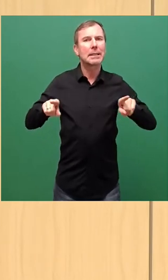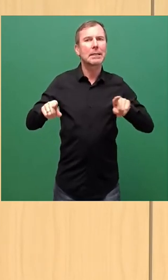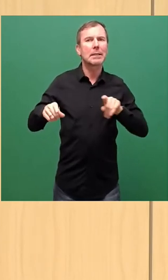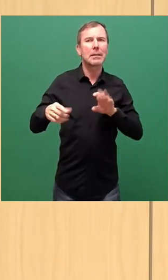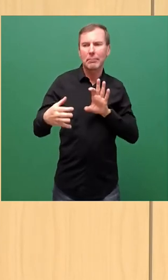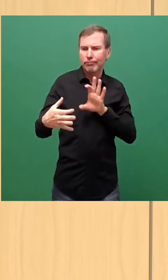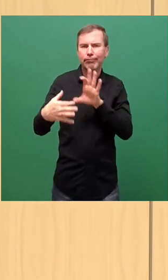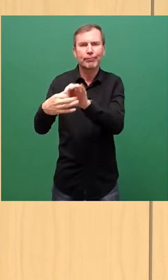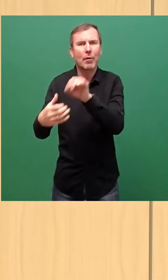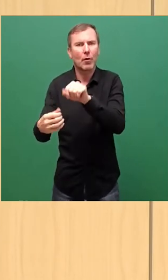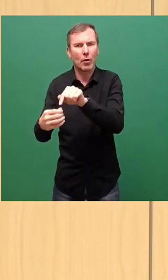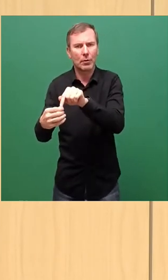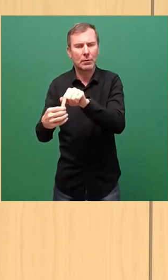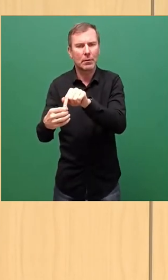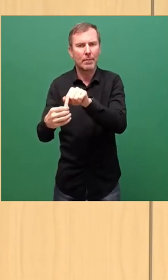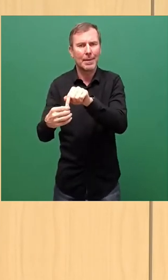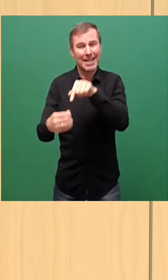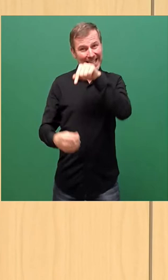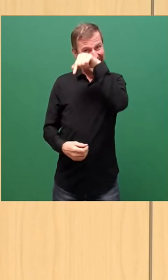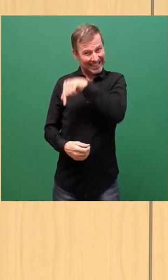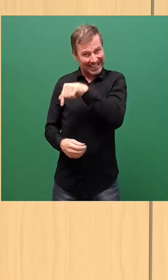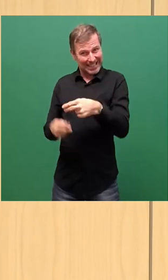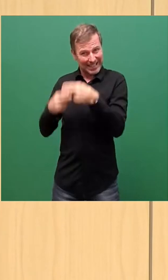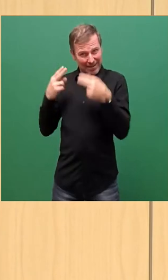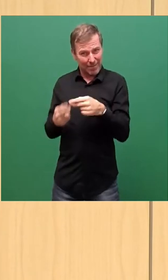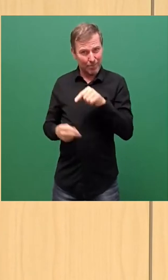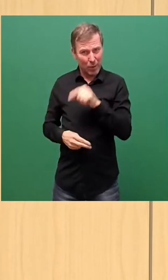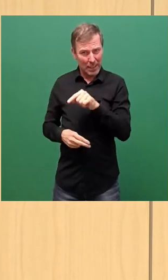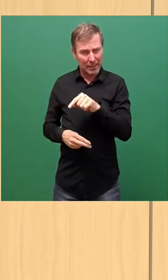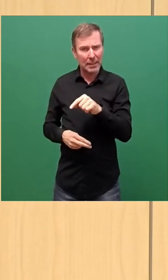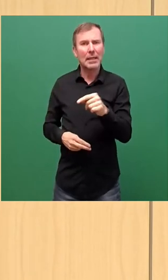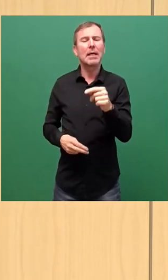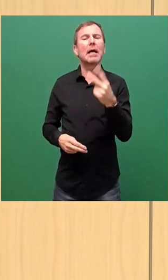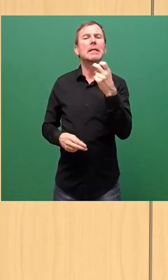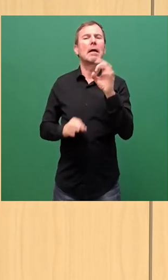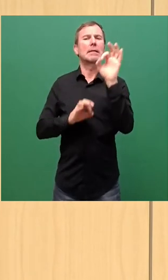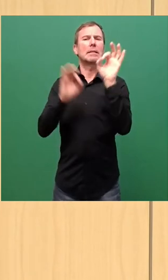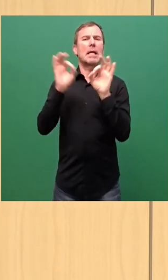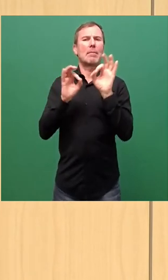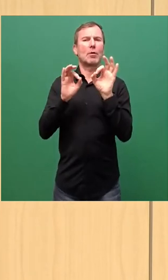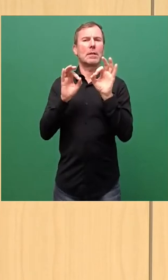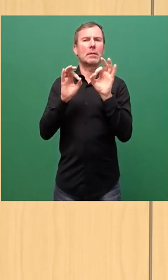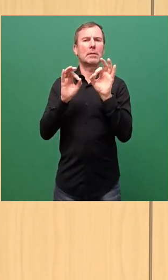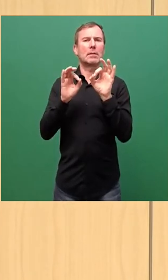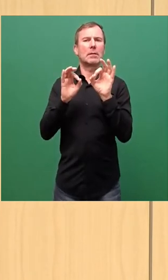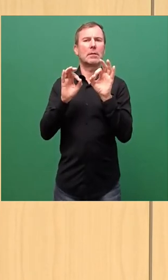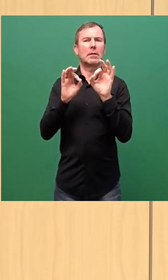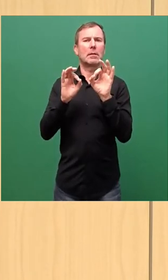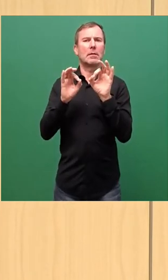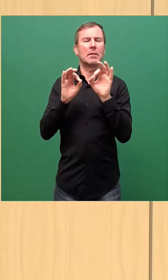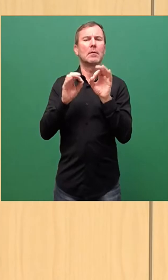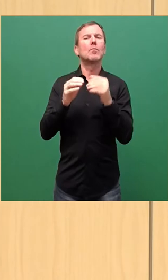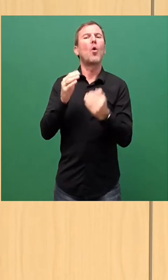dem Pilotprojekt, über das wir hier reden, wären davon 20% sozusagen mit einem